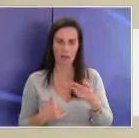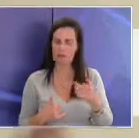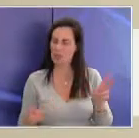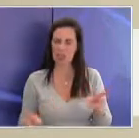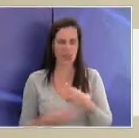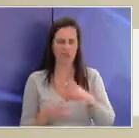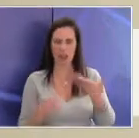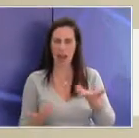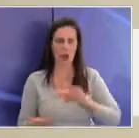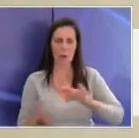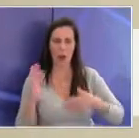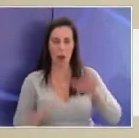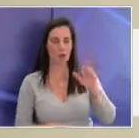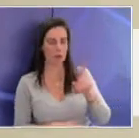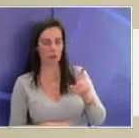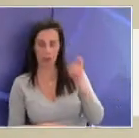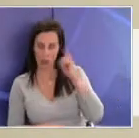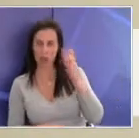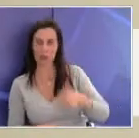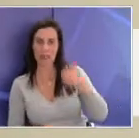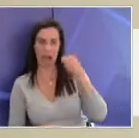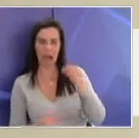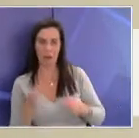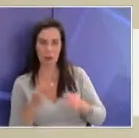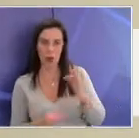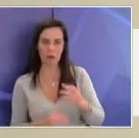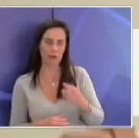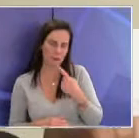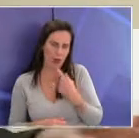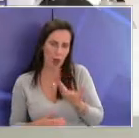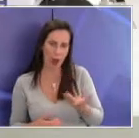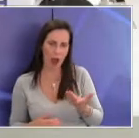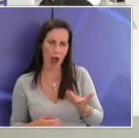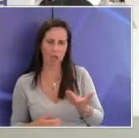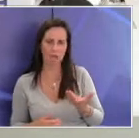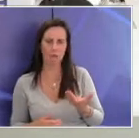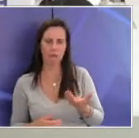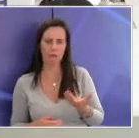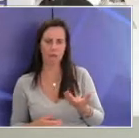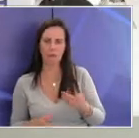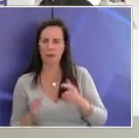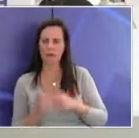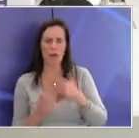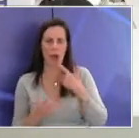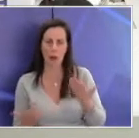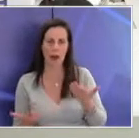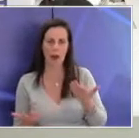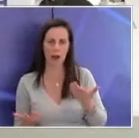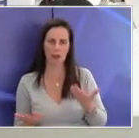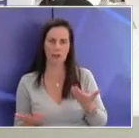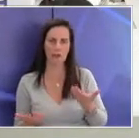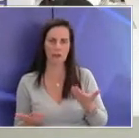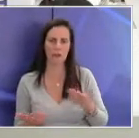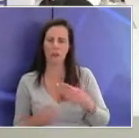בלתי אפשרי. נכון, אבל ישבה פה, אגב, אתה שמעת, שרת המשפטים שקד, ובעצם הורידה מעל הפרק את